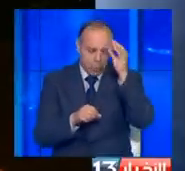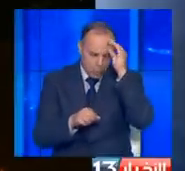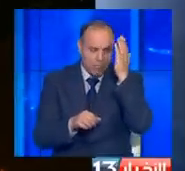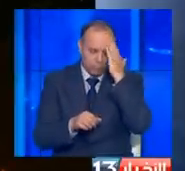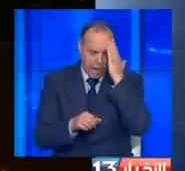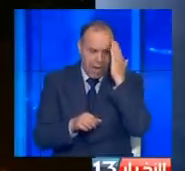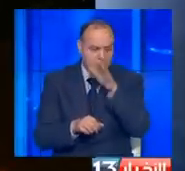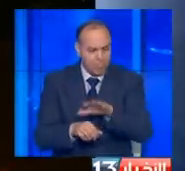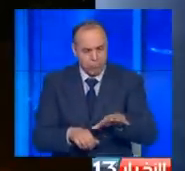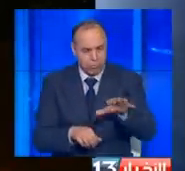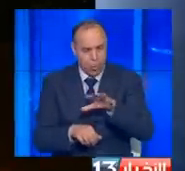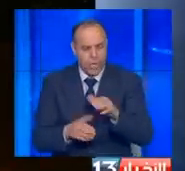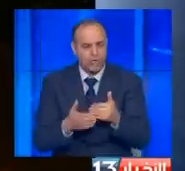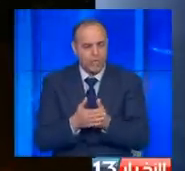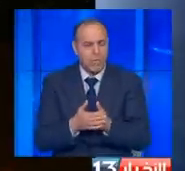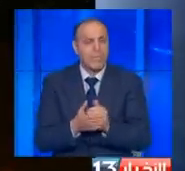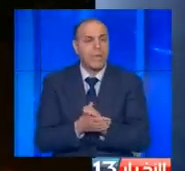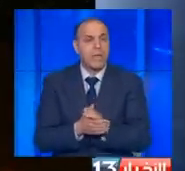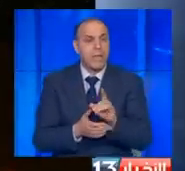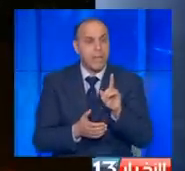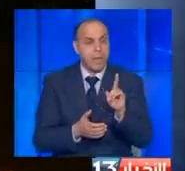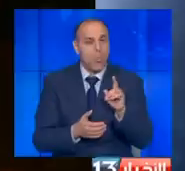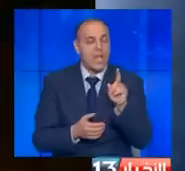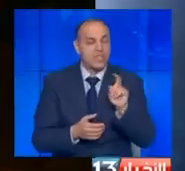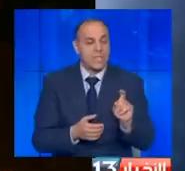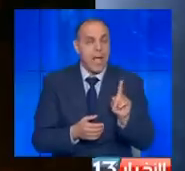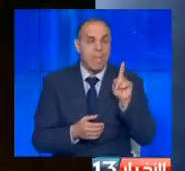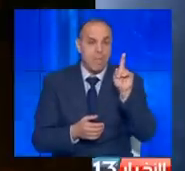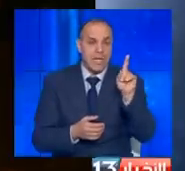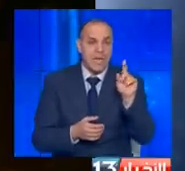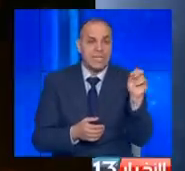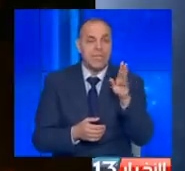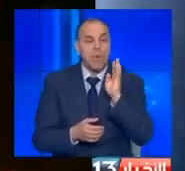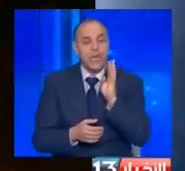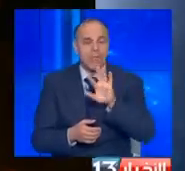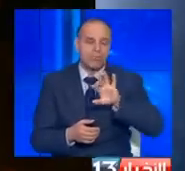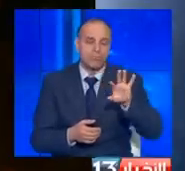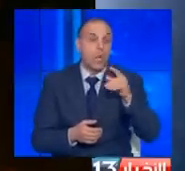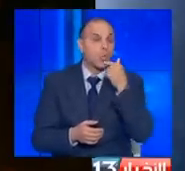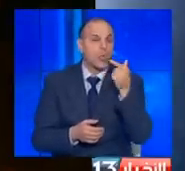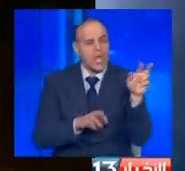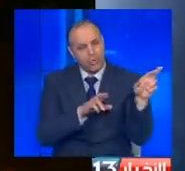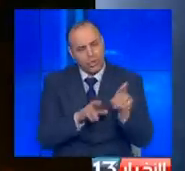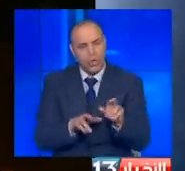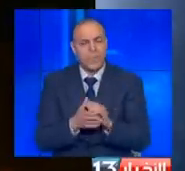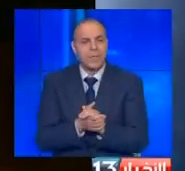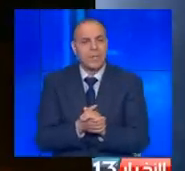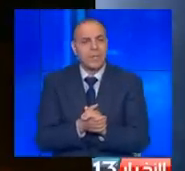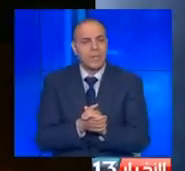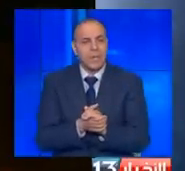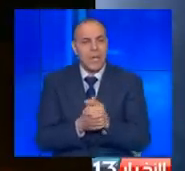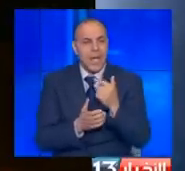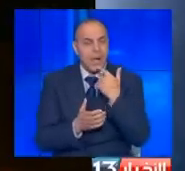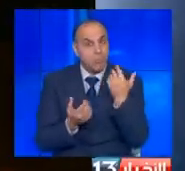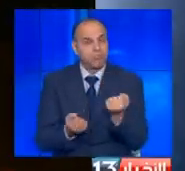المنطقه الى جزيره جربه ككل اما بالنسبه سياحه المؤتمرات ترجع اه نحنا ويقول لك لازم